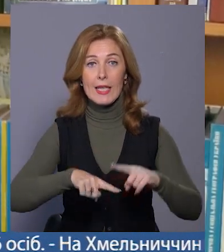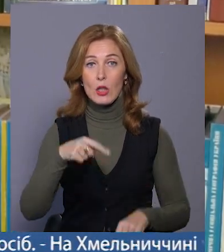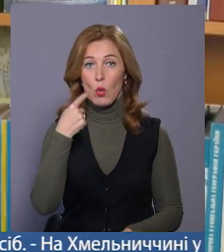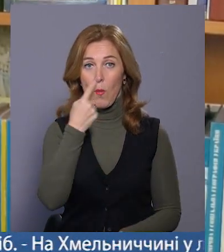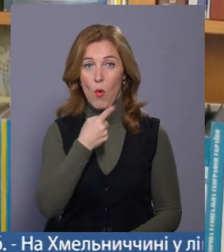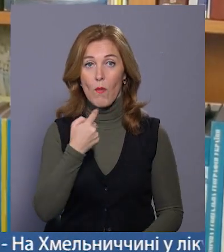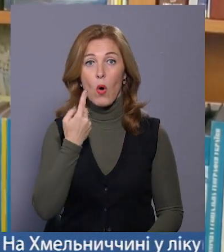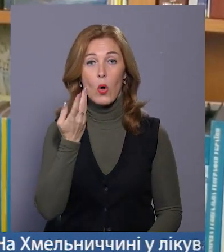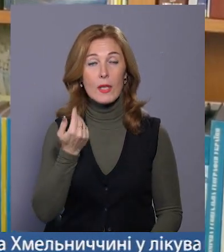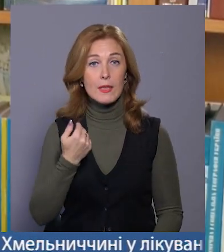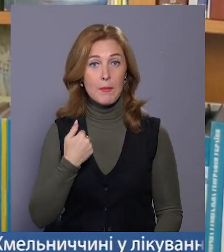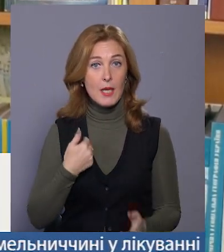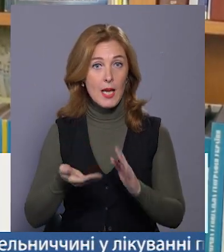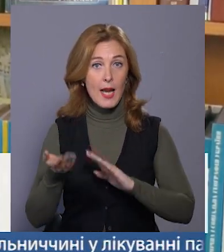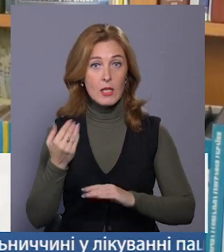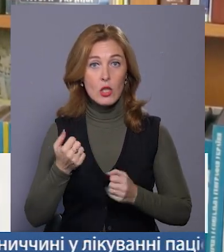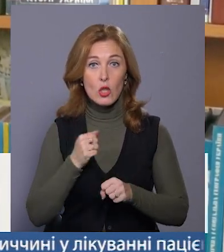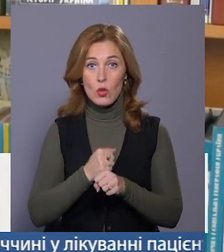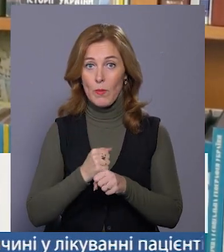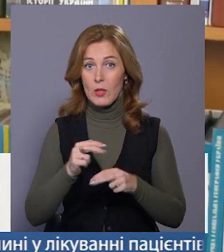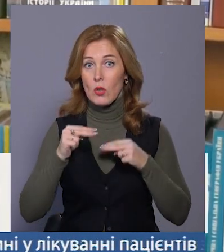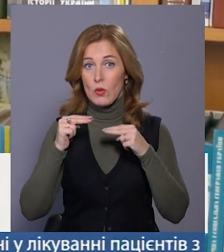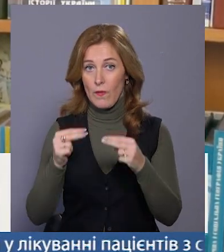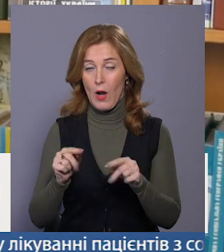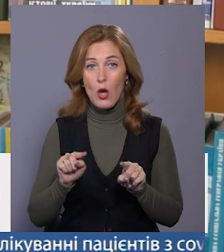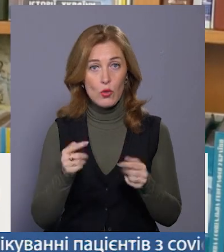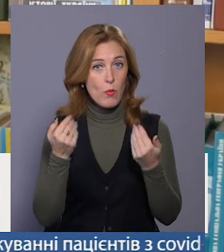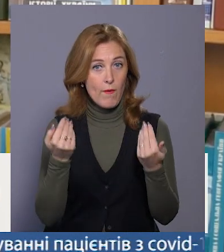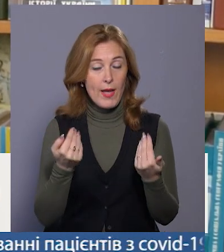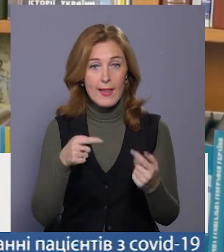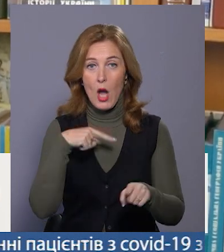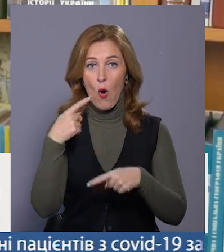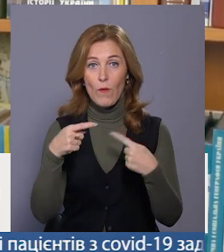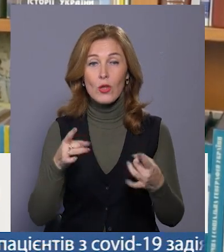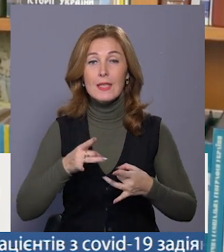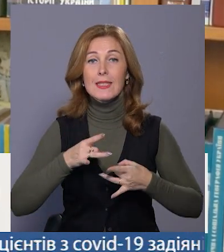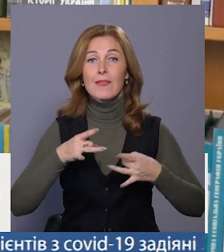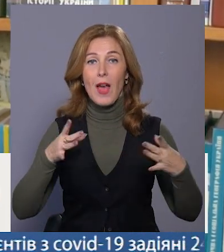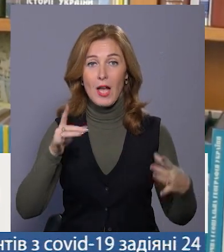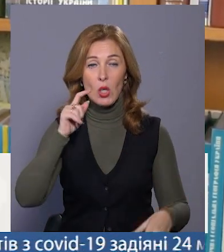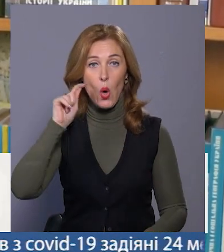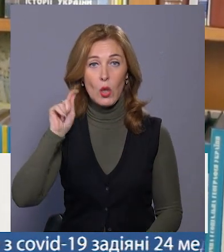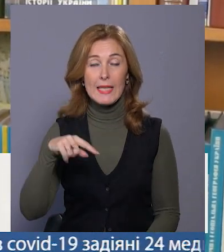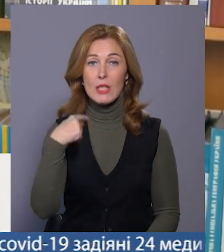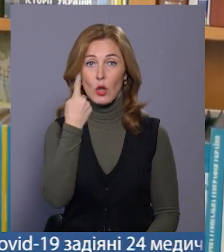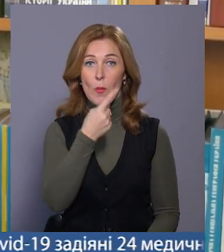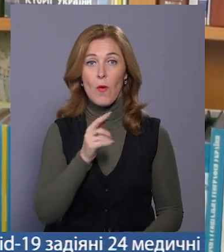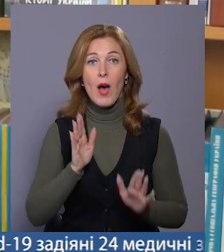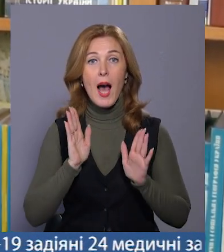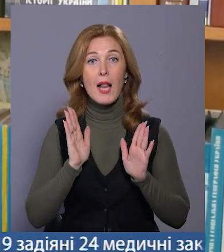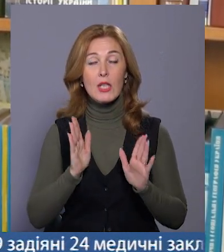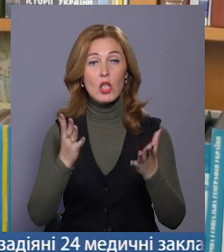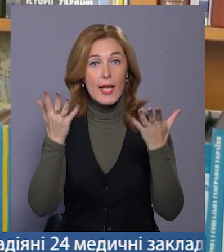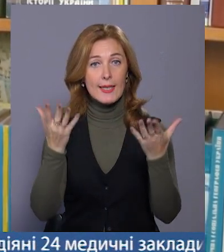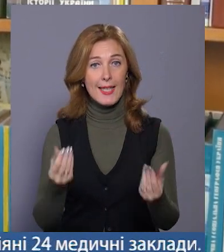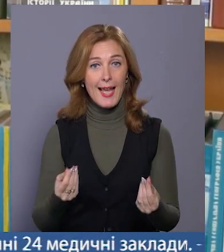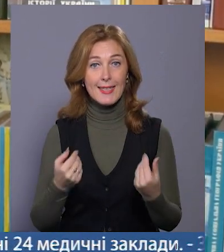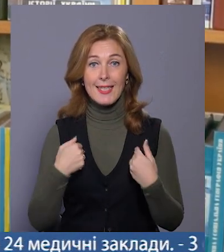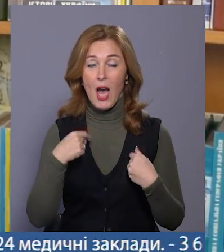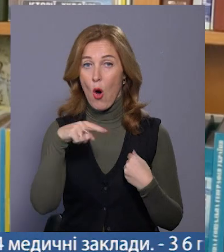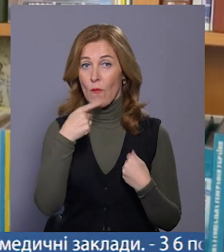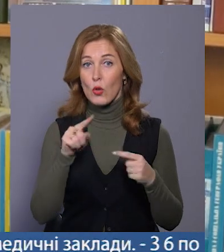зробили зауваження. Олександрівна, чому ви не кажете свято української мови, а лише день? Я кажу, тому що рідна